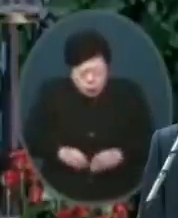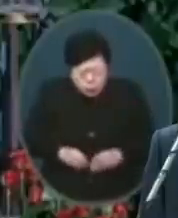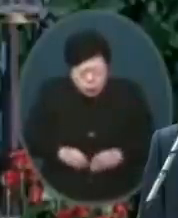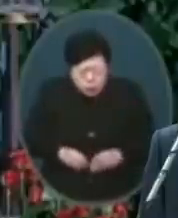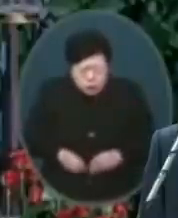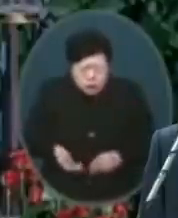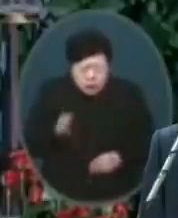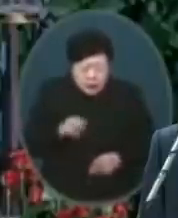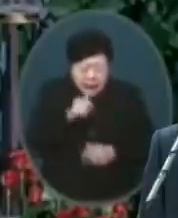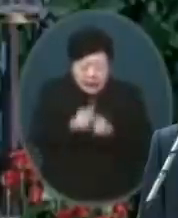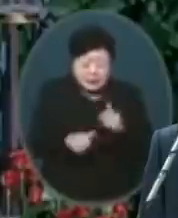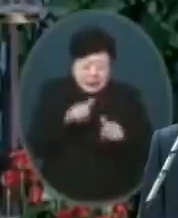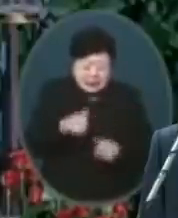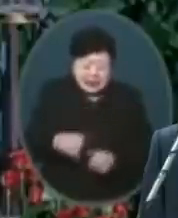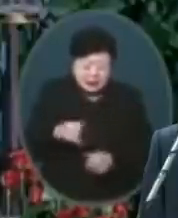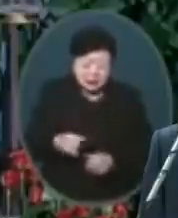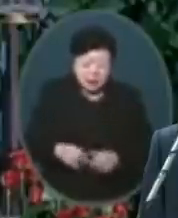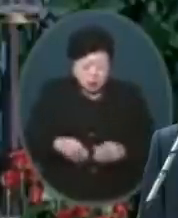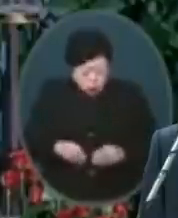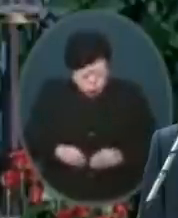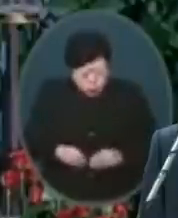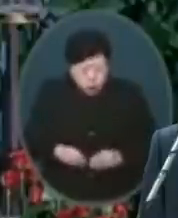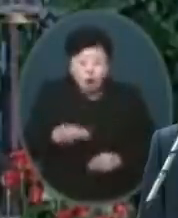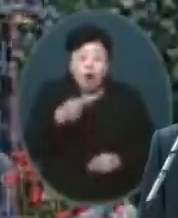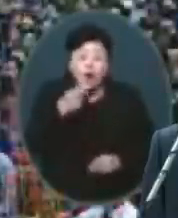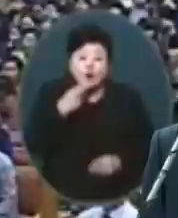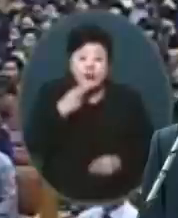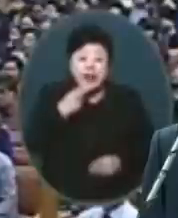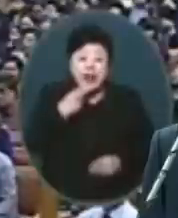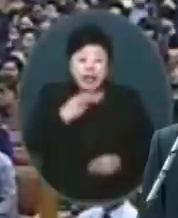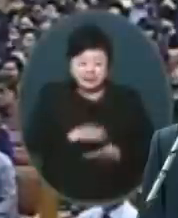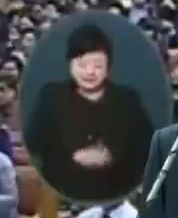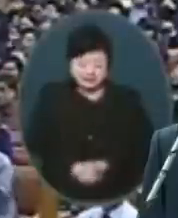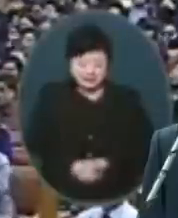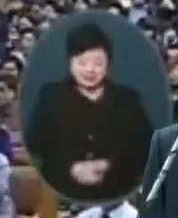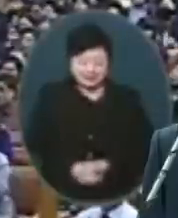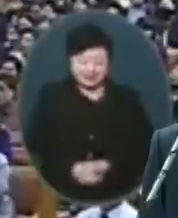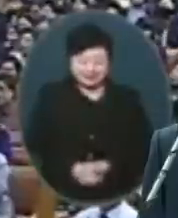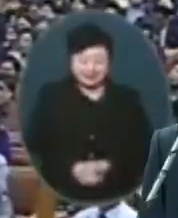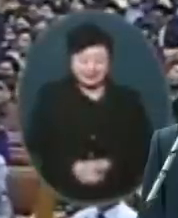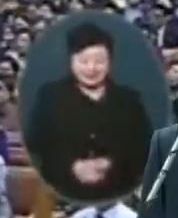있을지라도 하나님의 자녀가 굶주리는 일은 결코 없다는 것입니다.